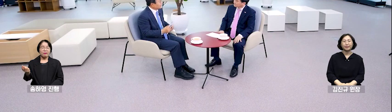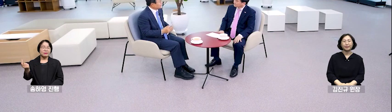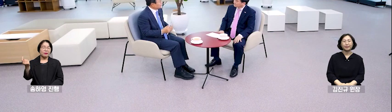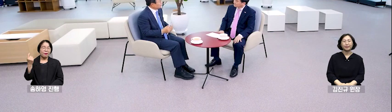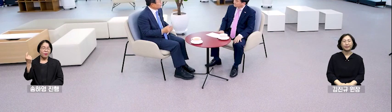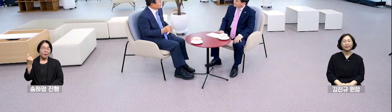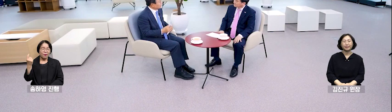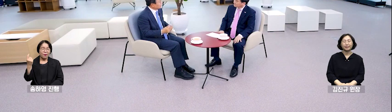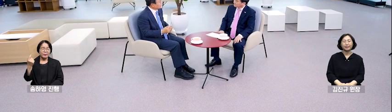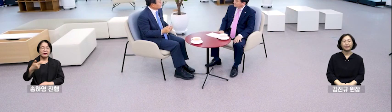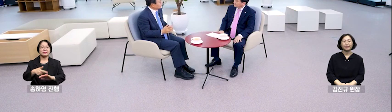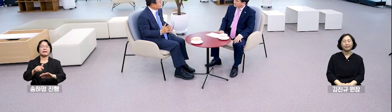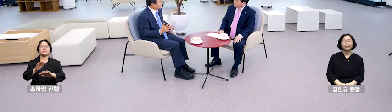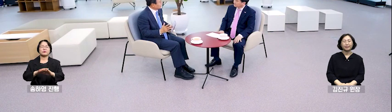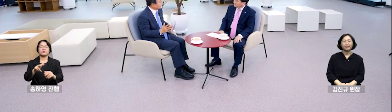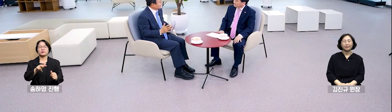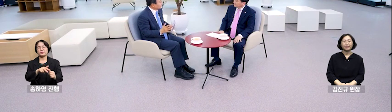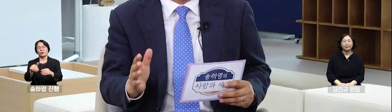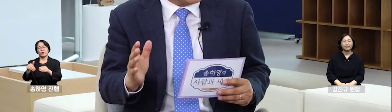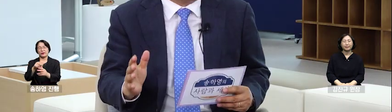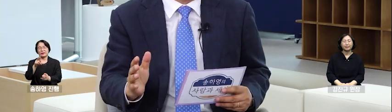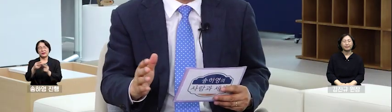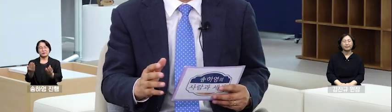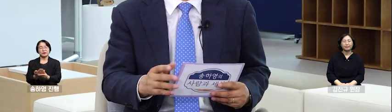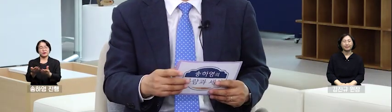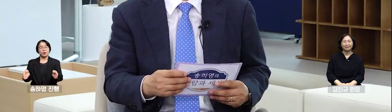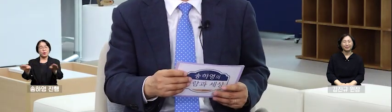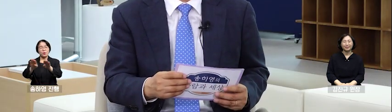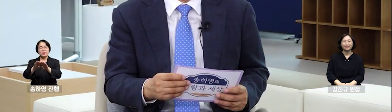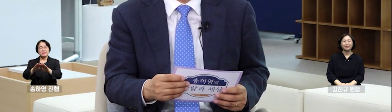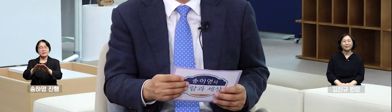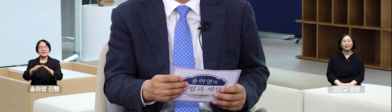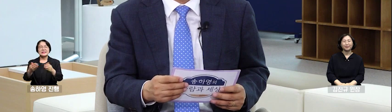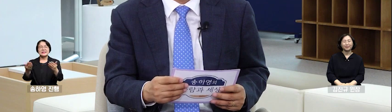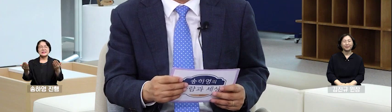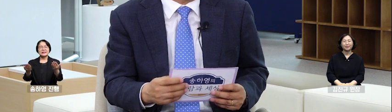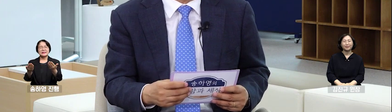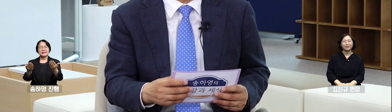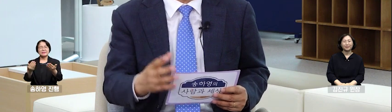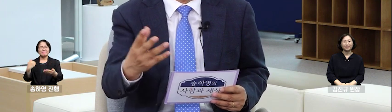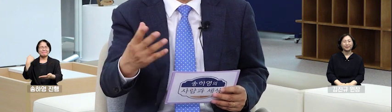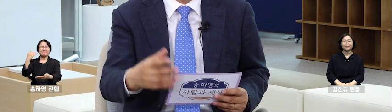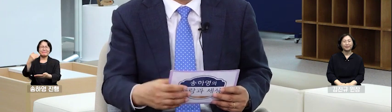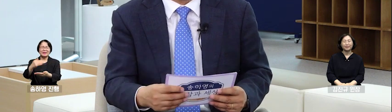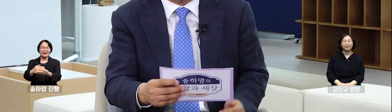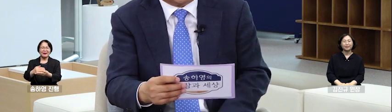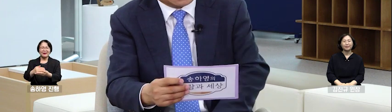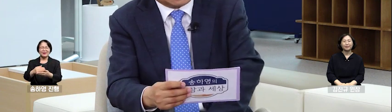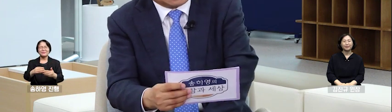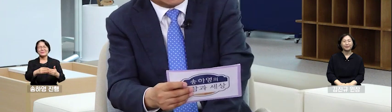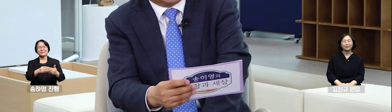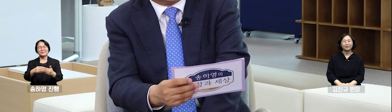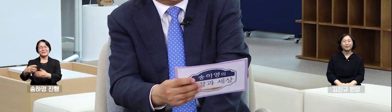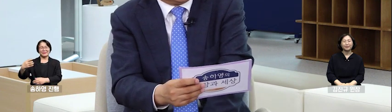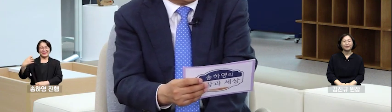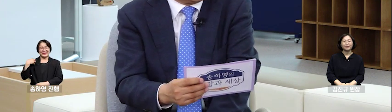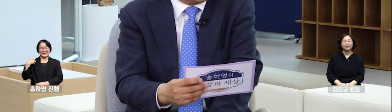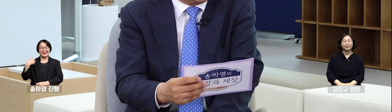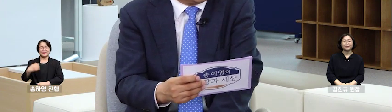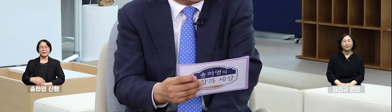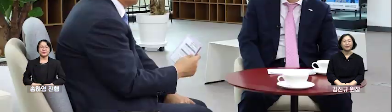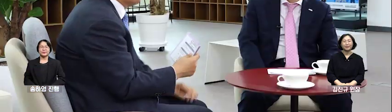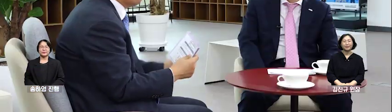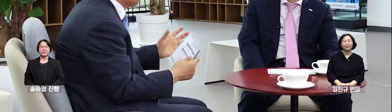대전 총보 분은 사업지원 회 정말 만큼 일들을 주도적으로 이렇게 하고 계신데